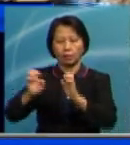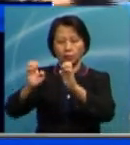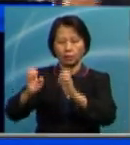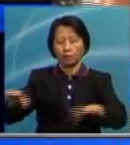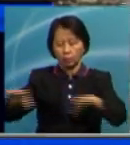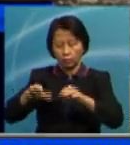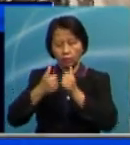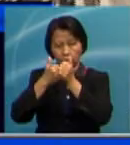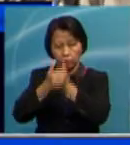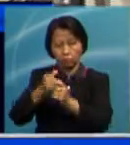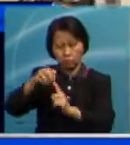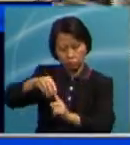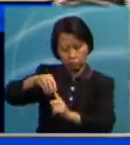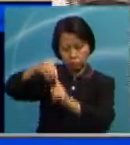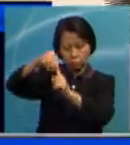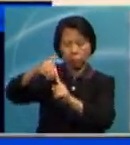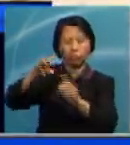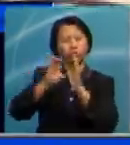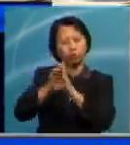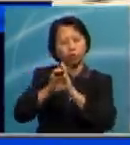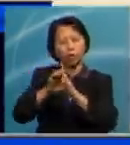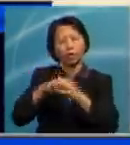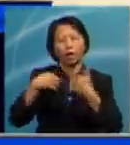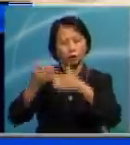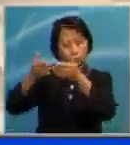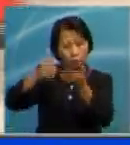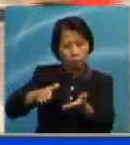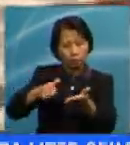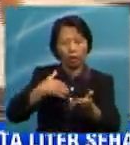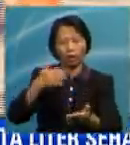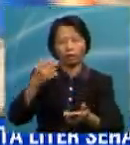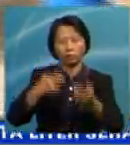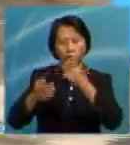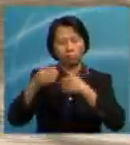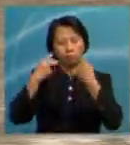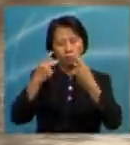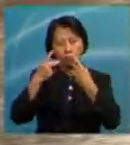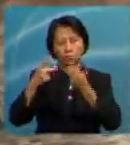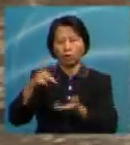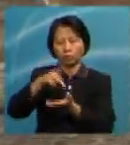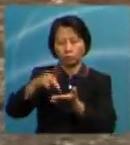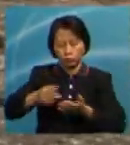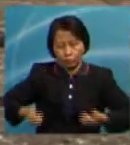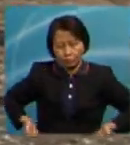dilakukan mengikut keutamaan seperti upacara kematian kenduri dan pusat